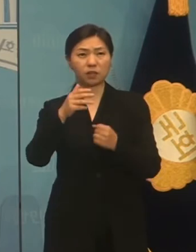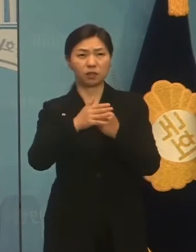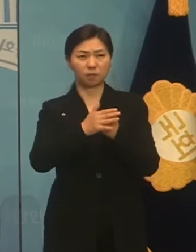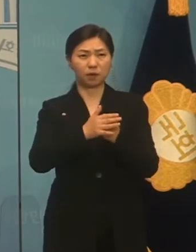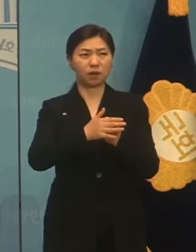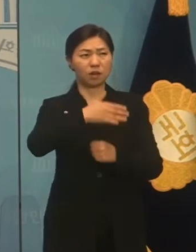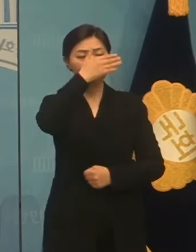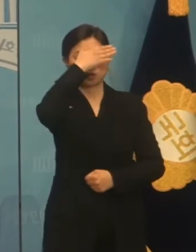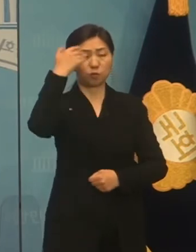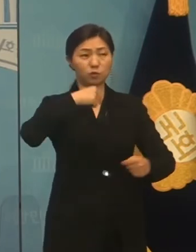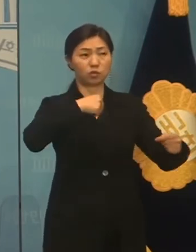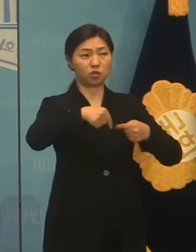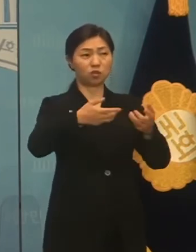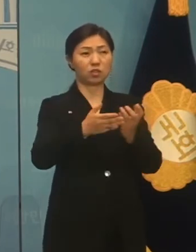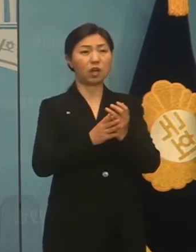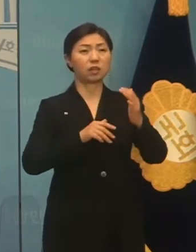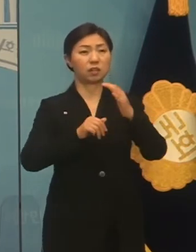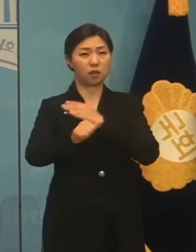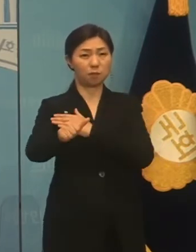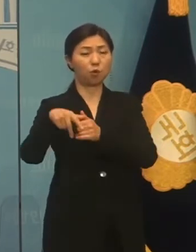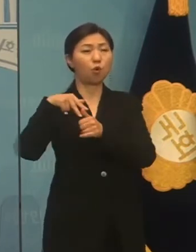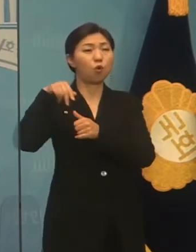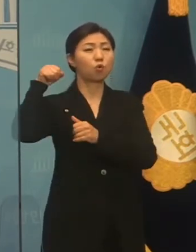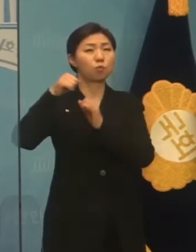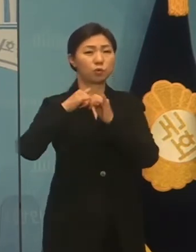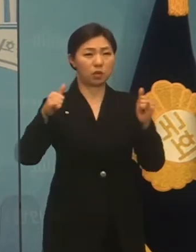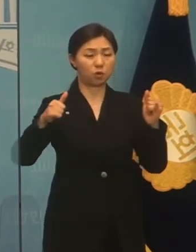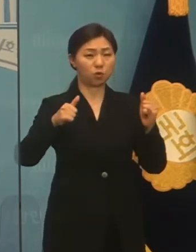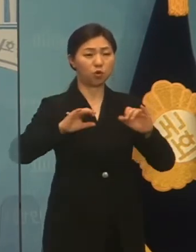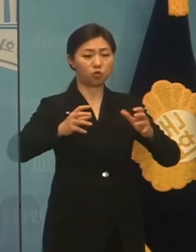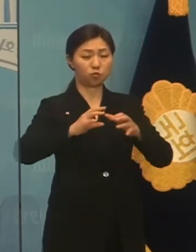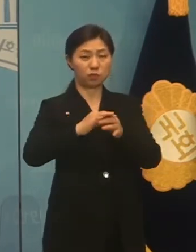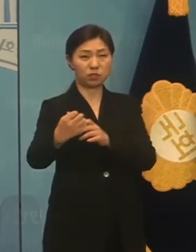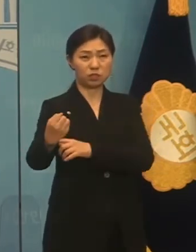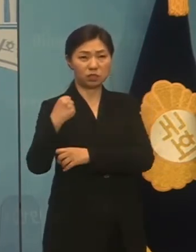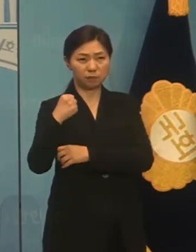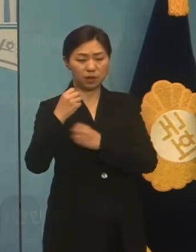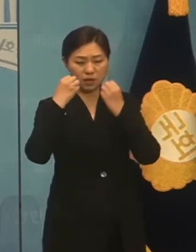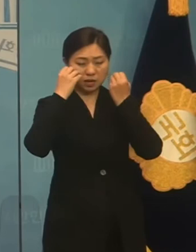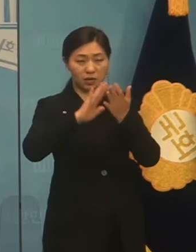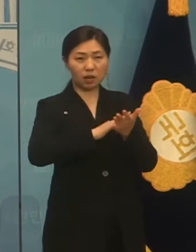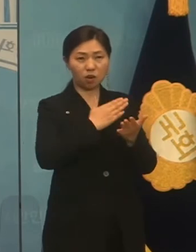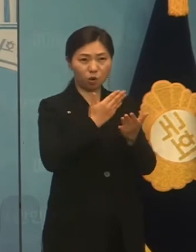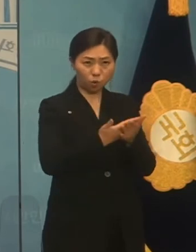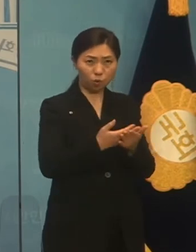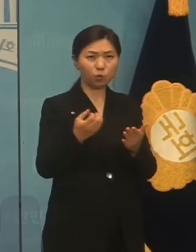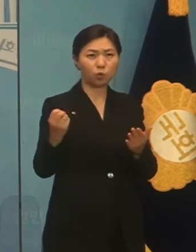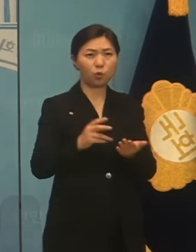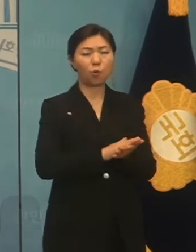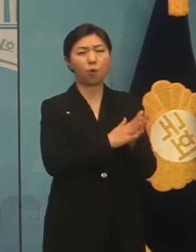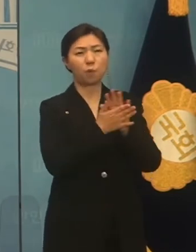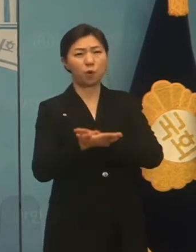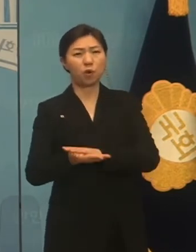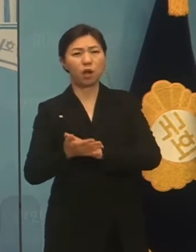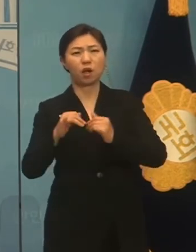당대표로서 국민의힘의 개혁과 변화를 반드시